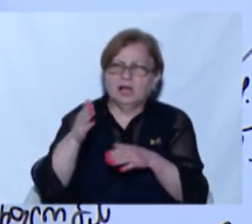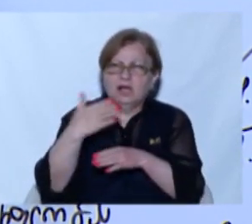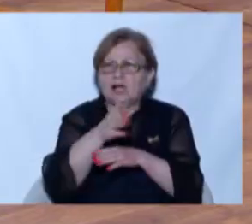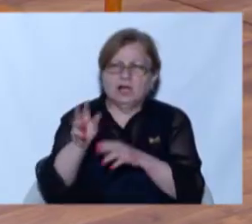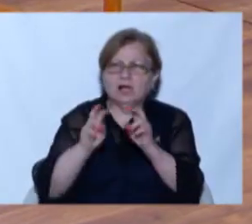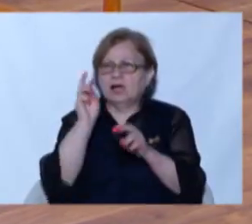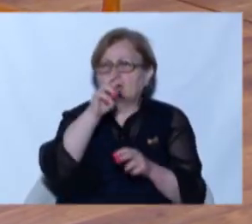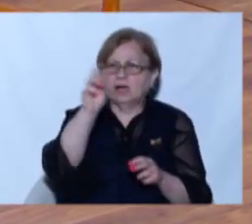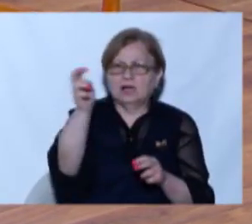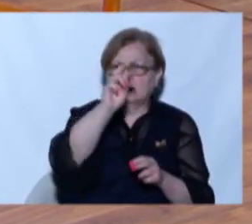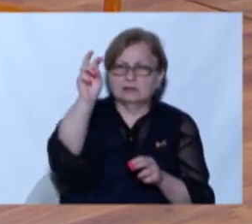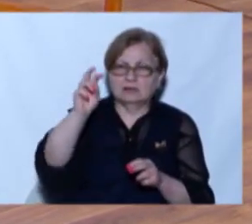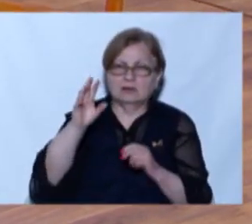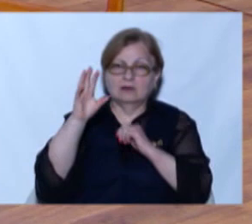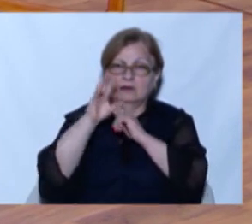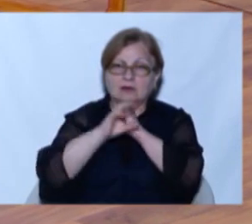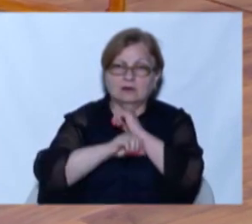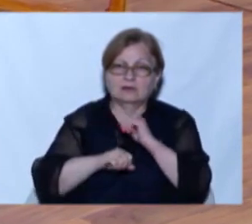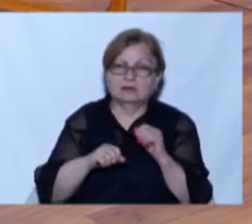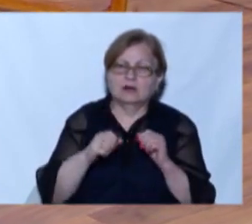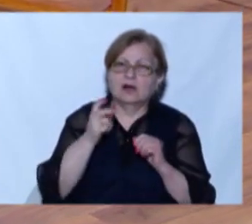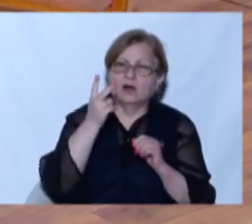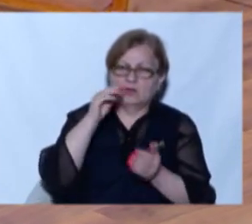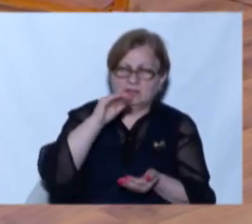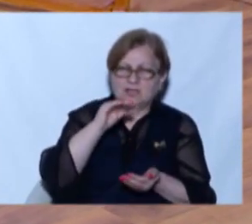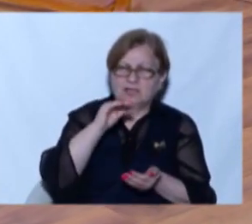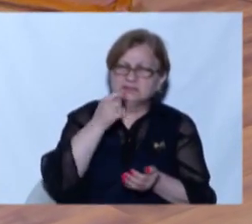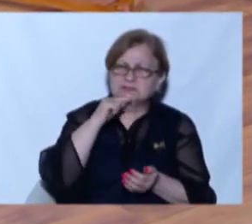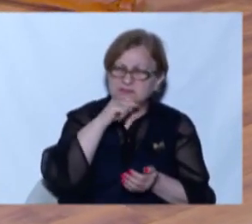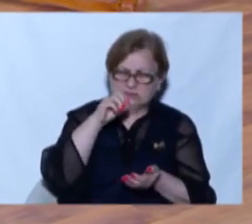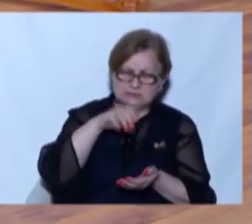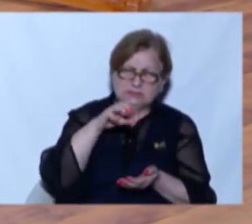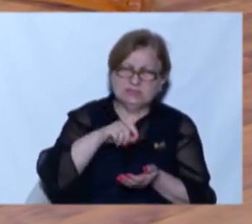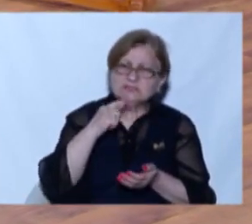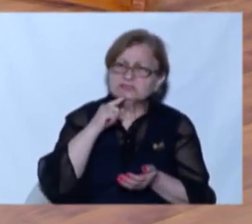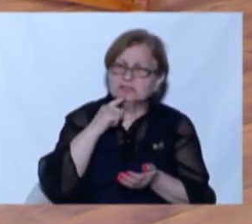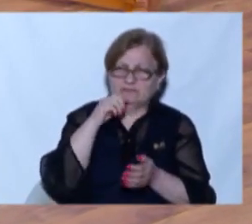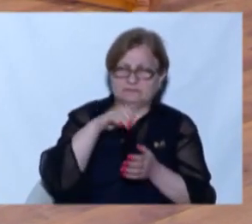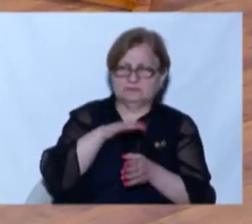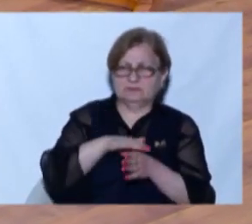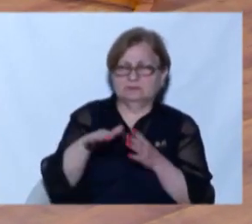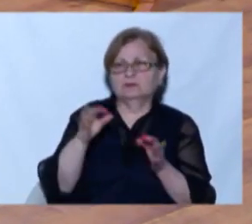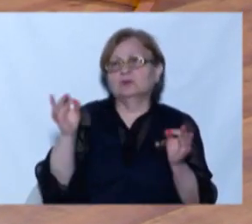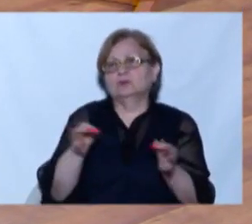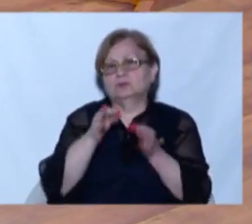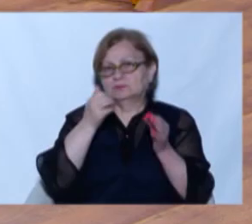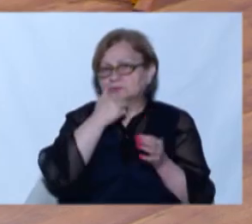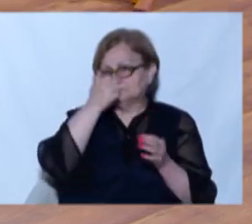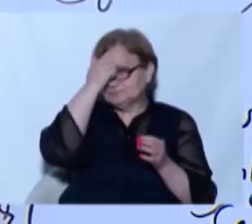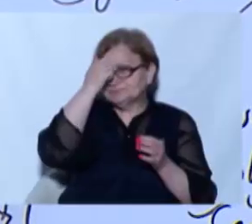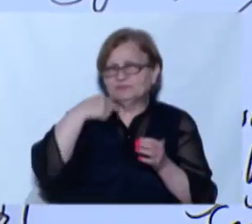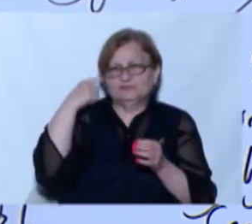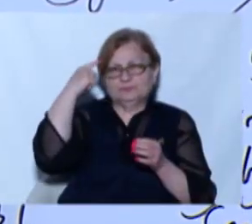აობობღდი, ბოლოს როგორც იქნა ორჭიქიანი მინისკილა გავავსე, ზოგი წვრილი, ზოგი ჩიტის ნაკენგით, ამაზეც მადლობელი უნდა ვიყო